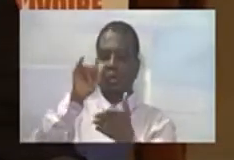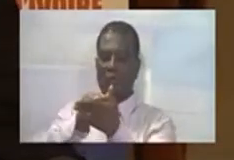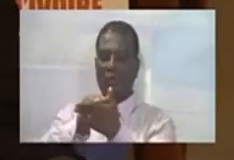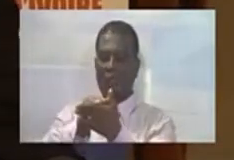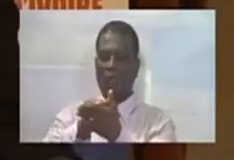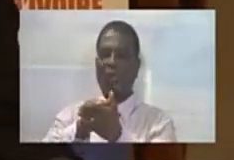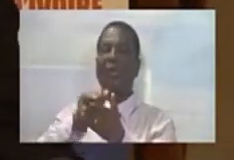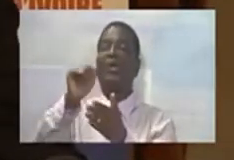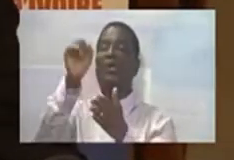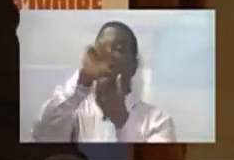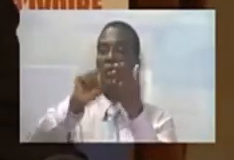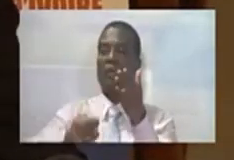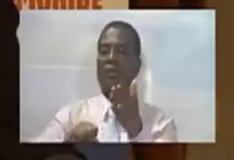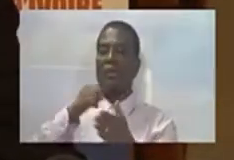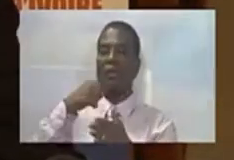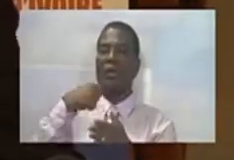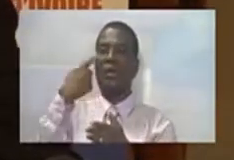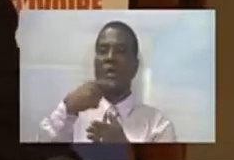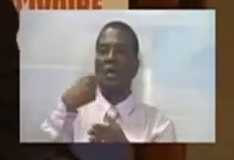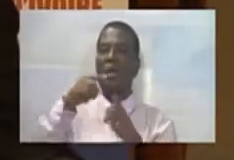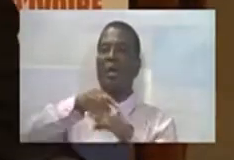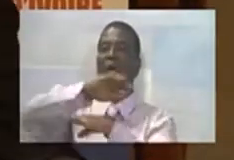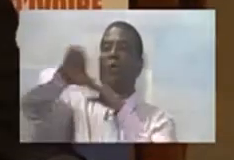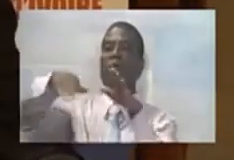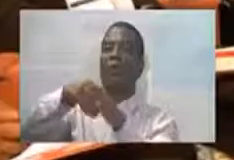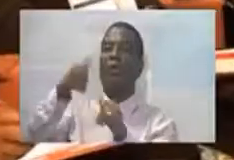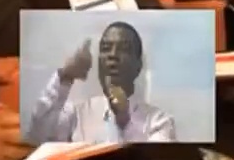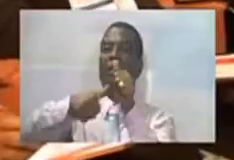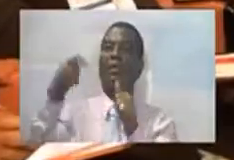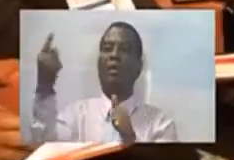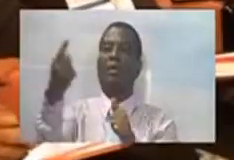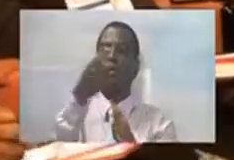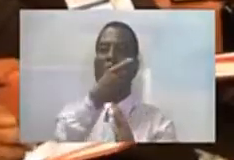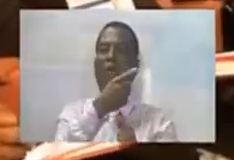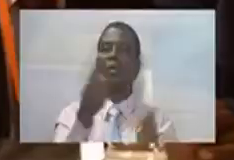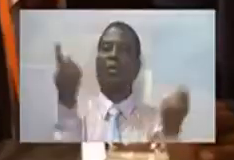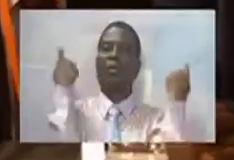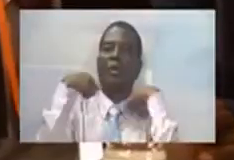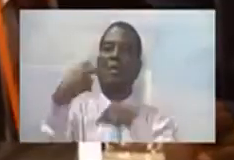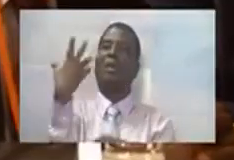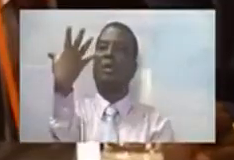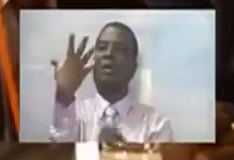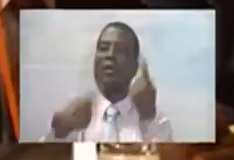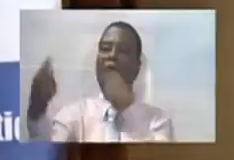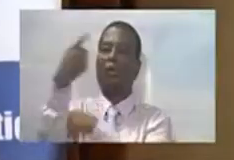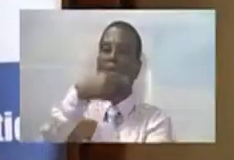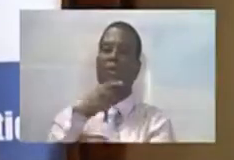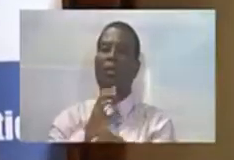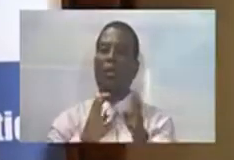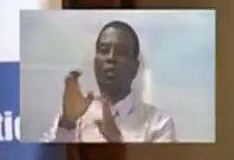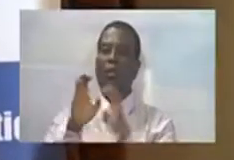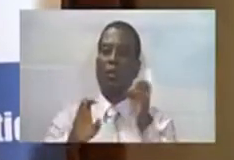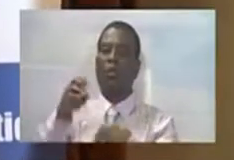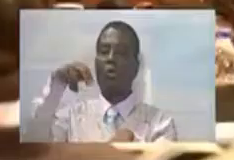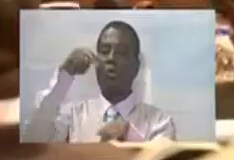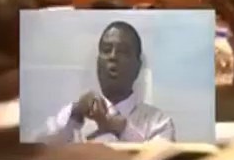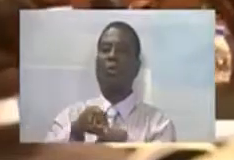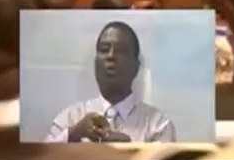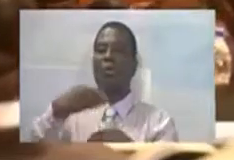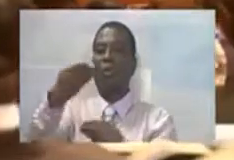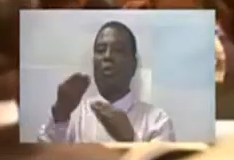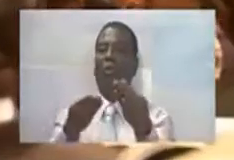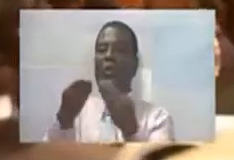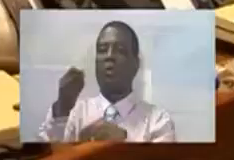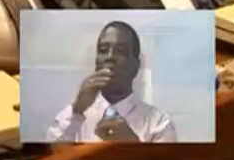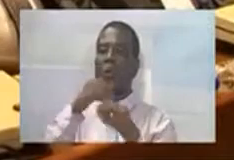d'imprégnation qui s'adresse donc à tous et à chacun. Pendant 5 jours, des communications, des échanges et des exposés seront